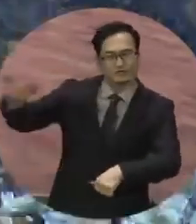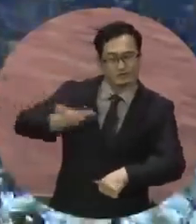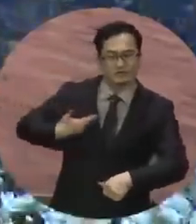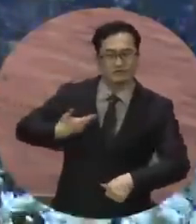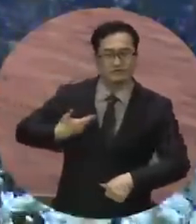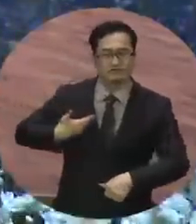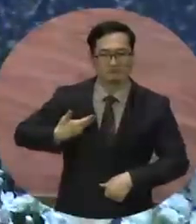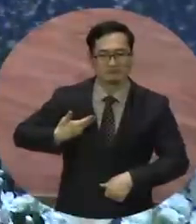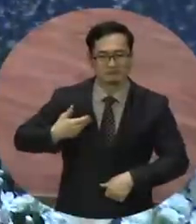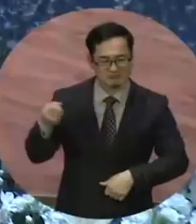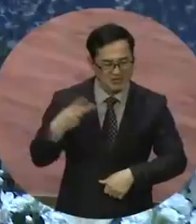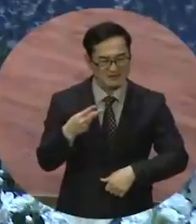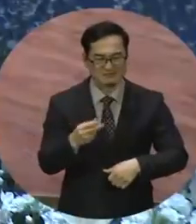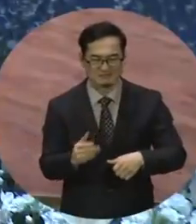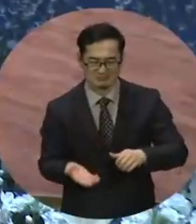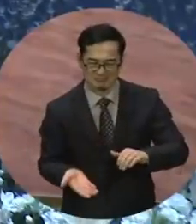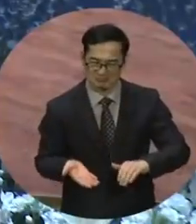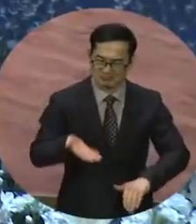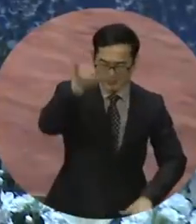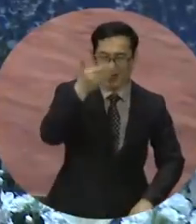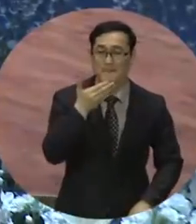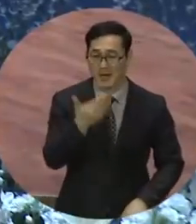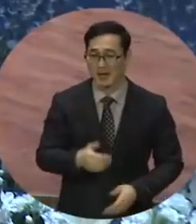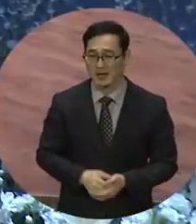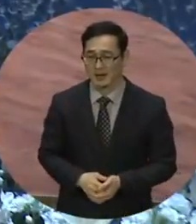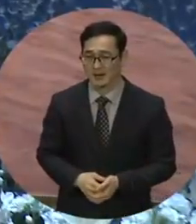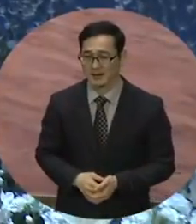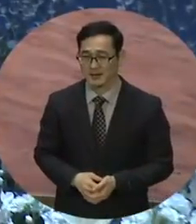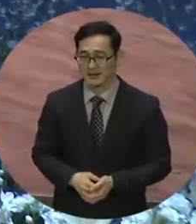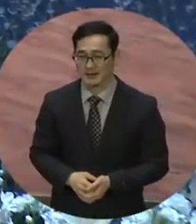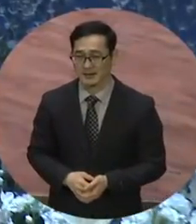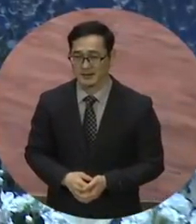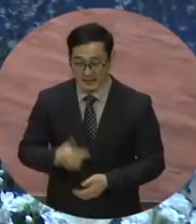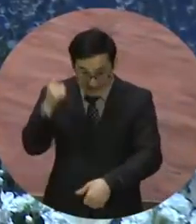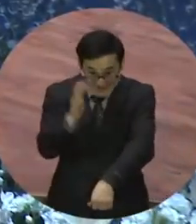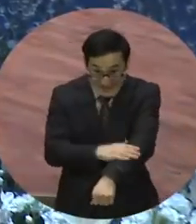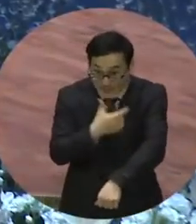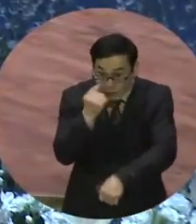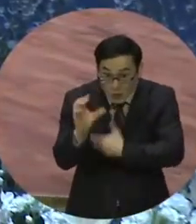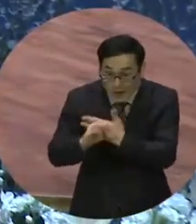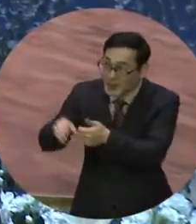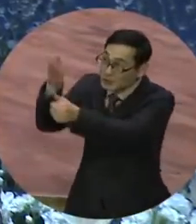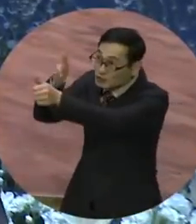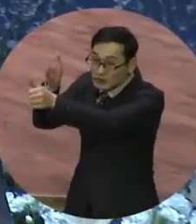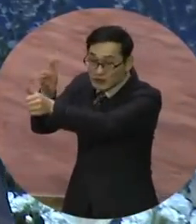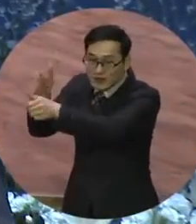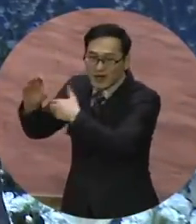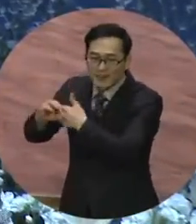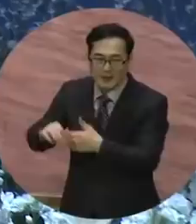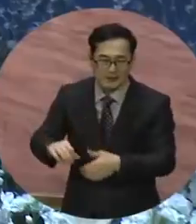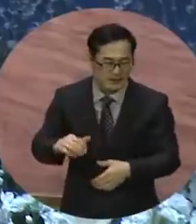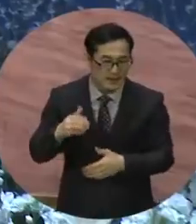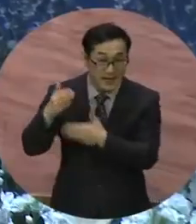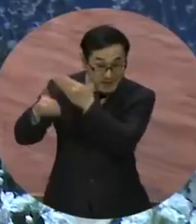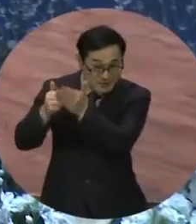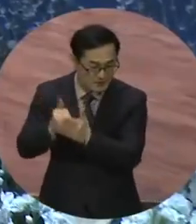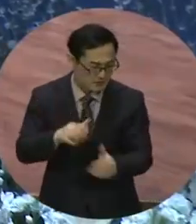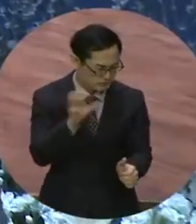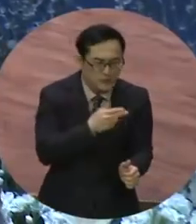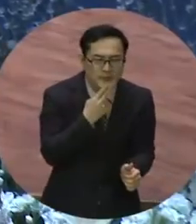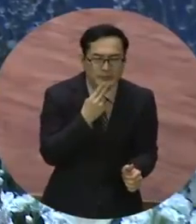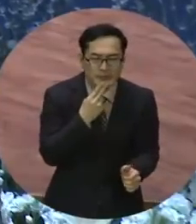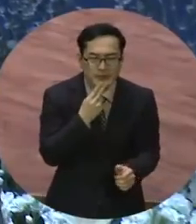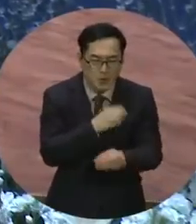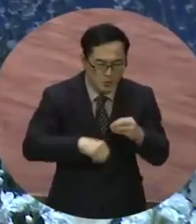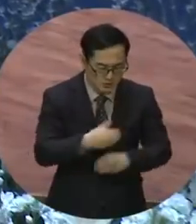후회주시고 굳이지 않아야 하시는 하나님께 구하라 그랬어요. 한데 구하면 우리 엠넌트들을 다 섬이 될 수 있어요. 저는 매일 기도해. 영적